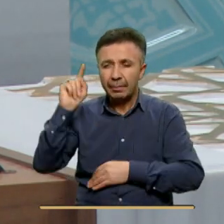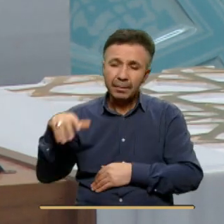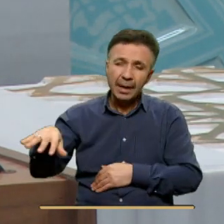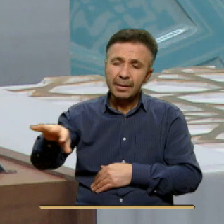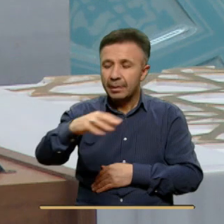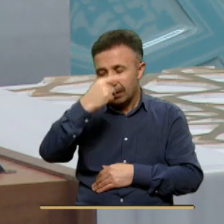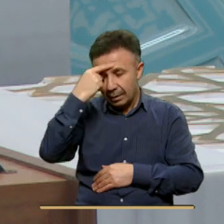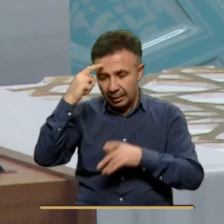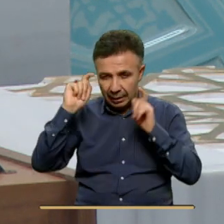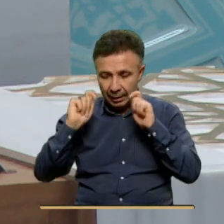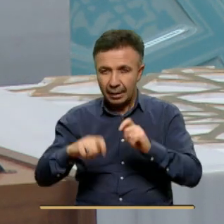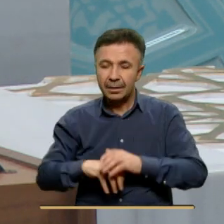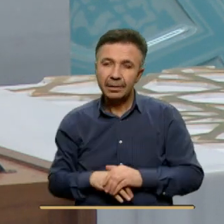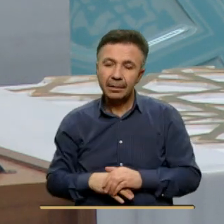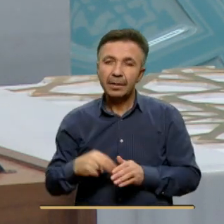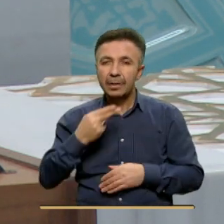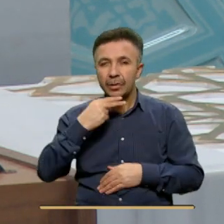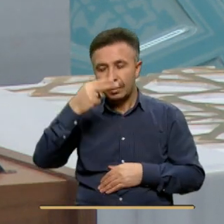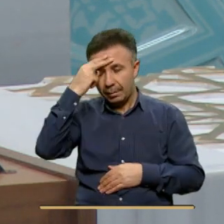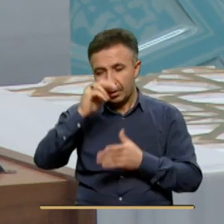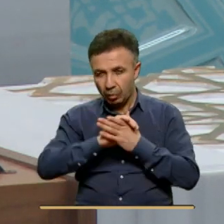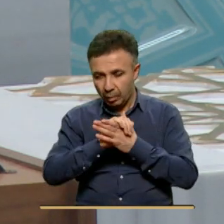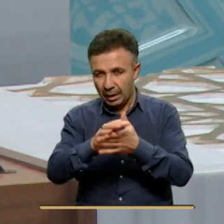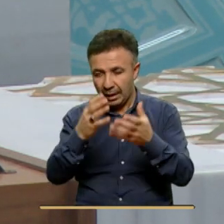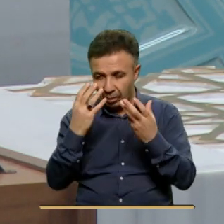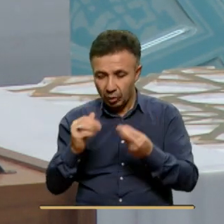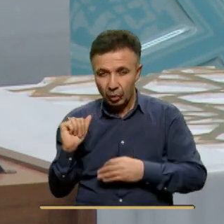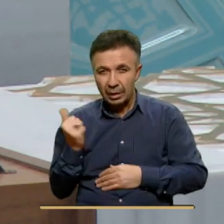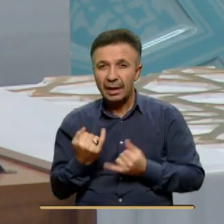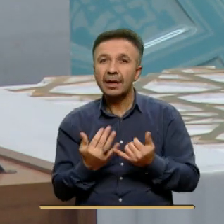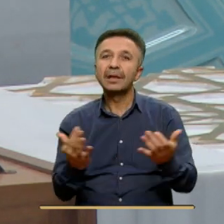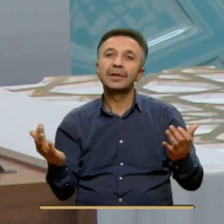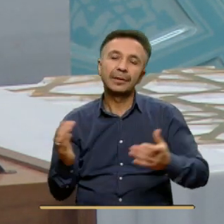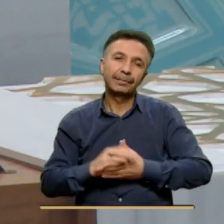nasip eylesin diliyorum. Cumamız mübarek olsun değerli kardeşlerim.